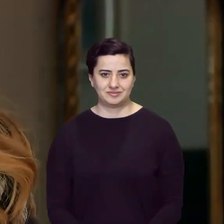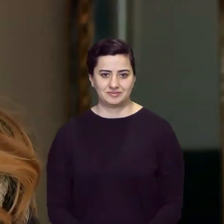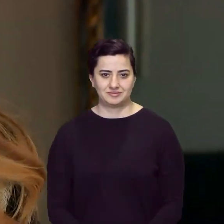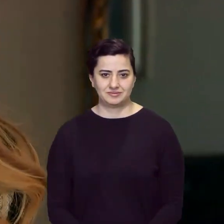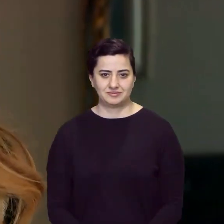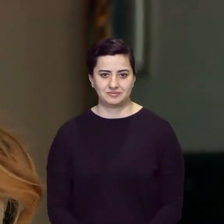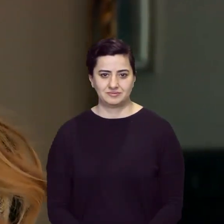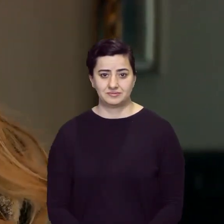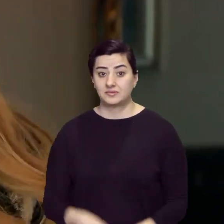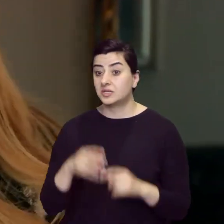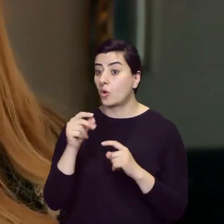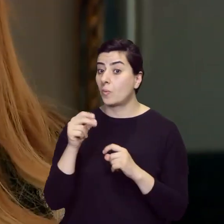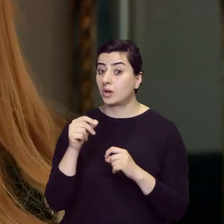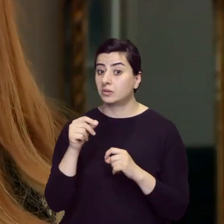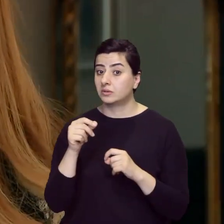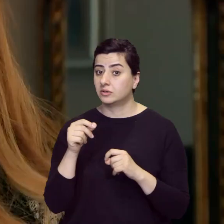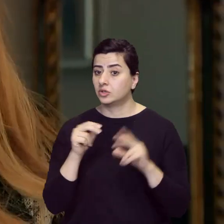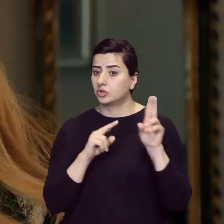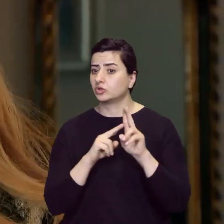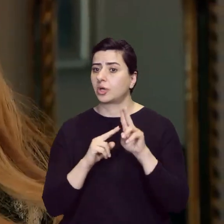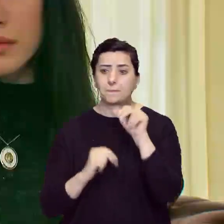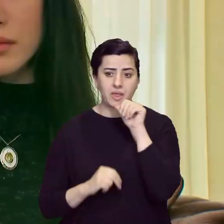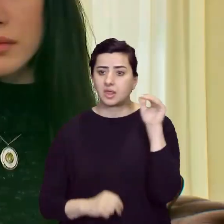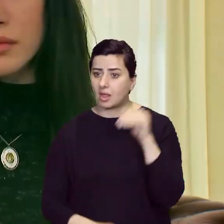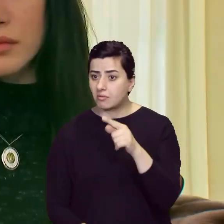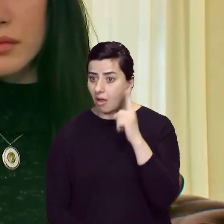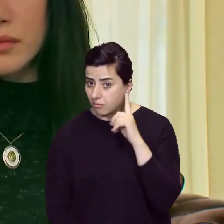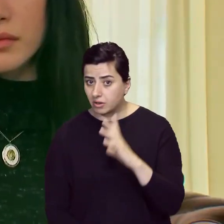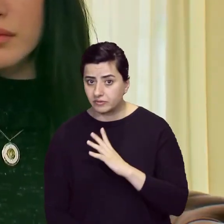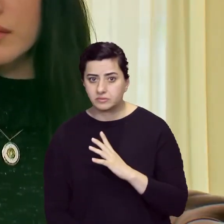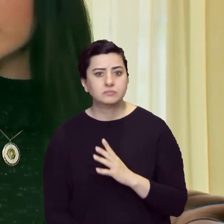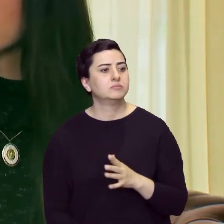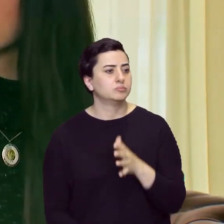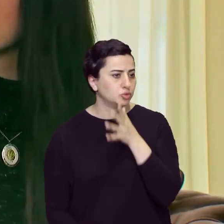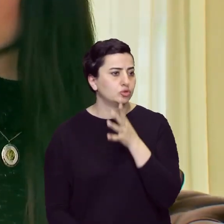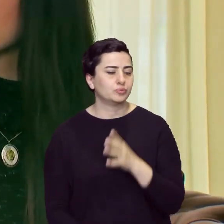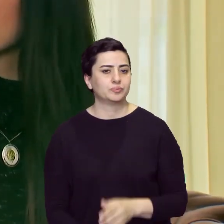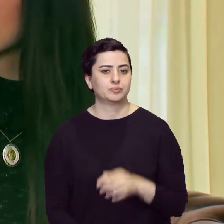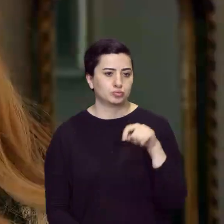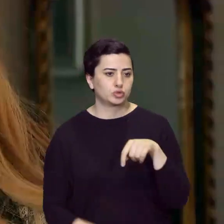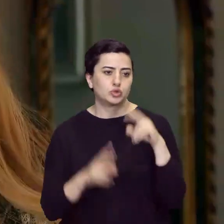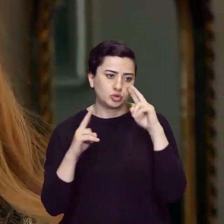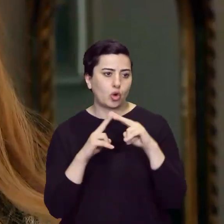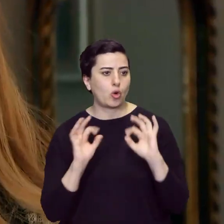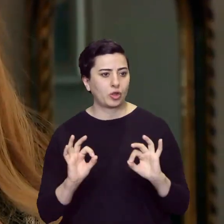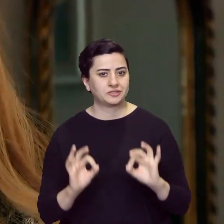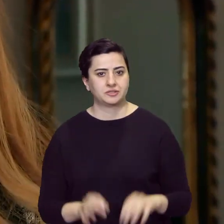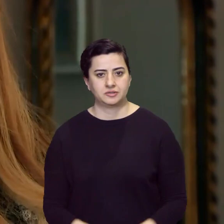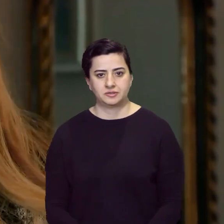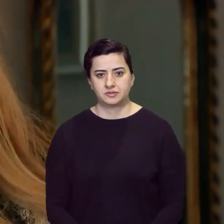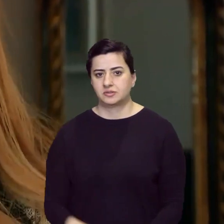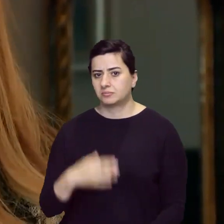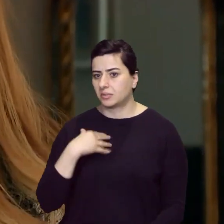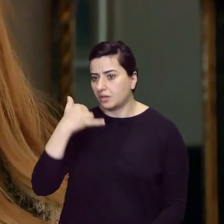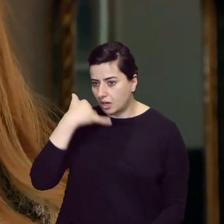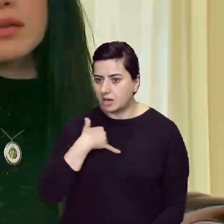Ha, Ömer, Kürşat Bey gelmiş haberin var mı? Evet var. Bugün görüşeceğiz.